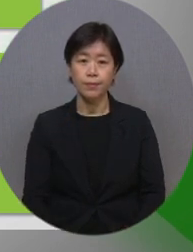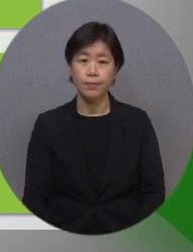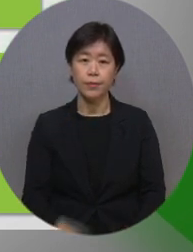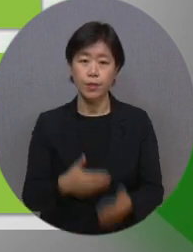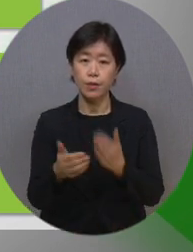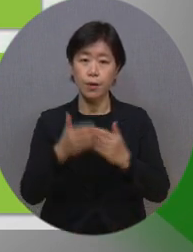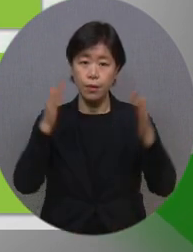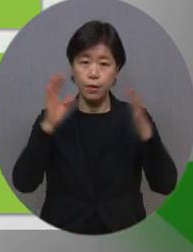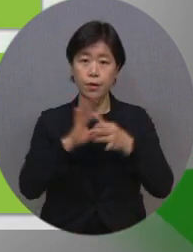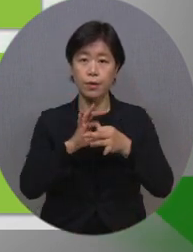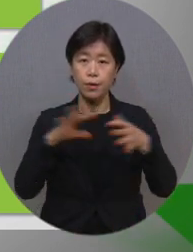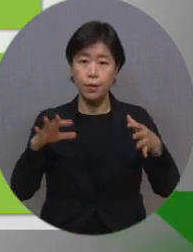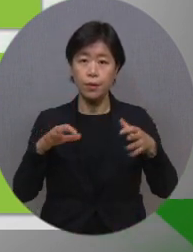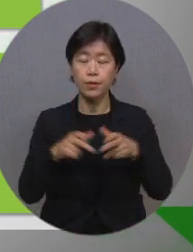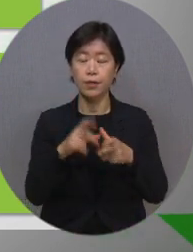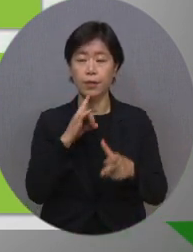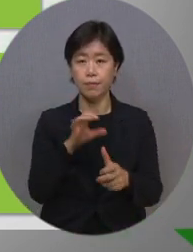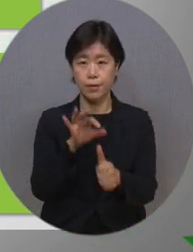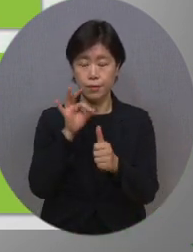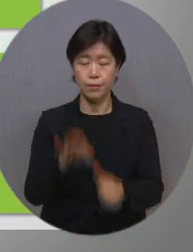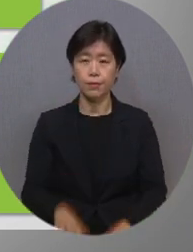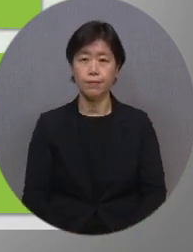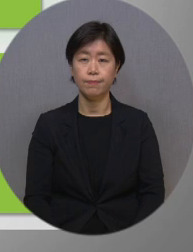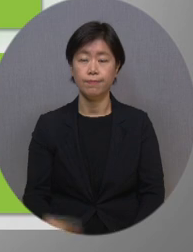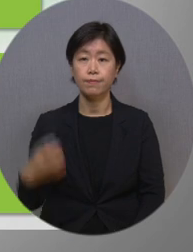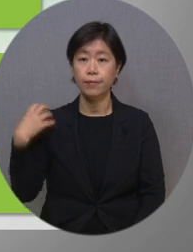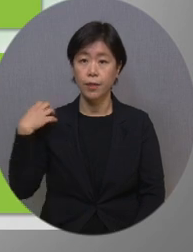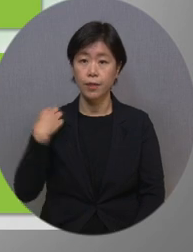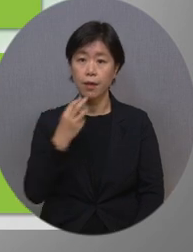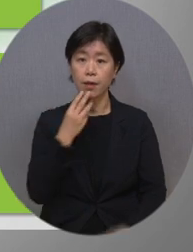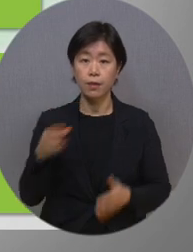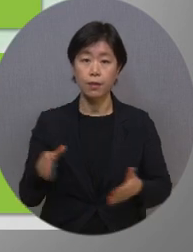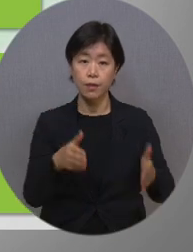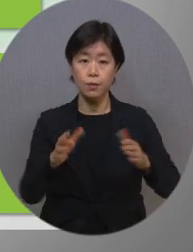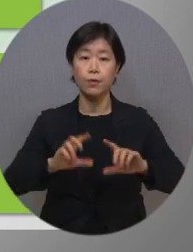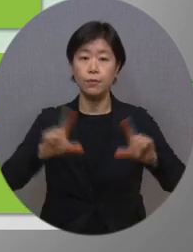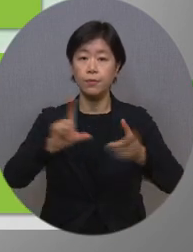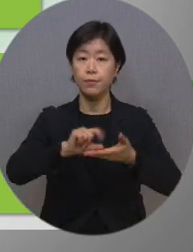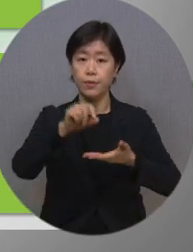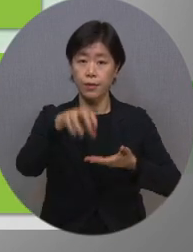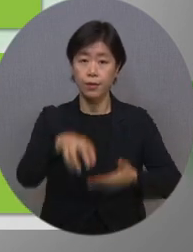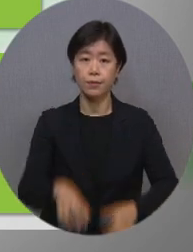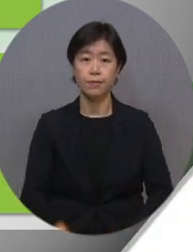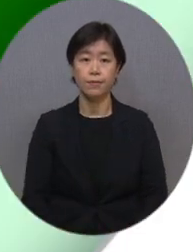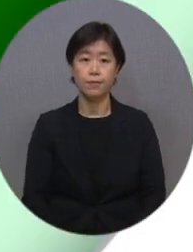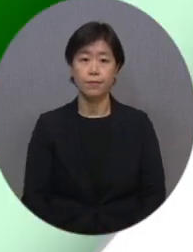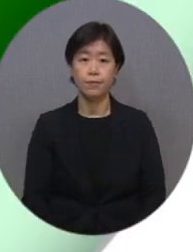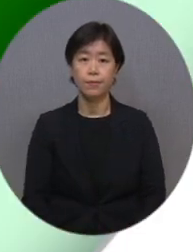무관하며 장애인만 채용합니다. 담당 지사는 경기 동부지사입니다.